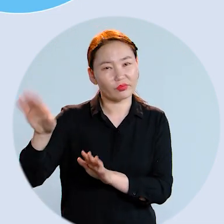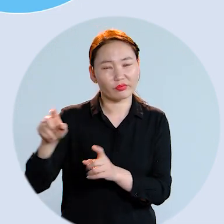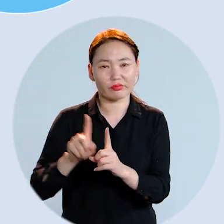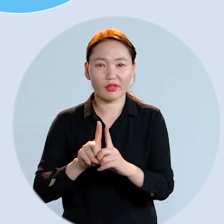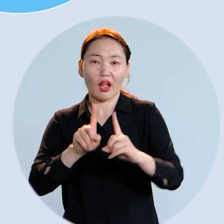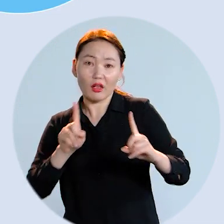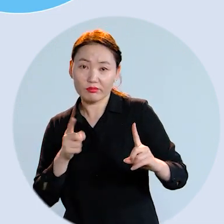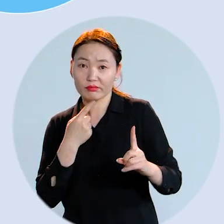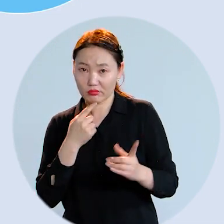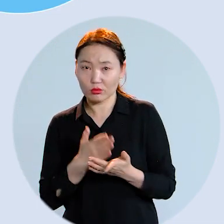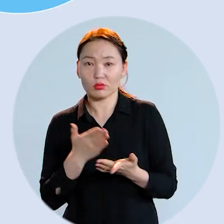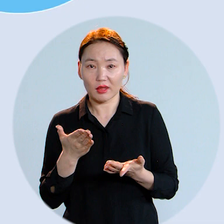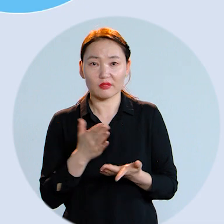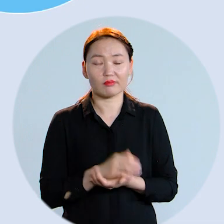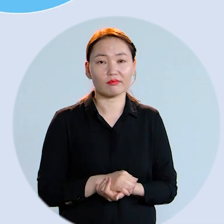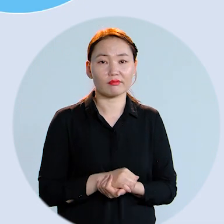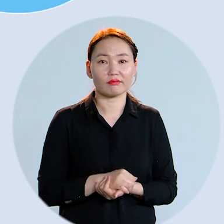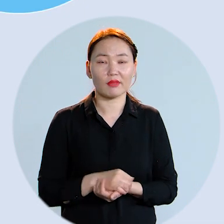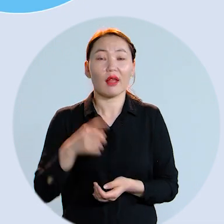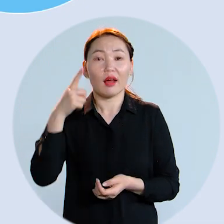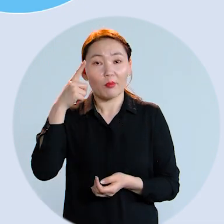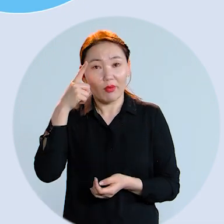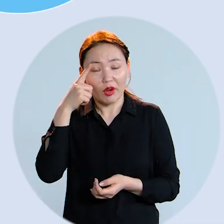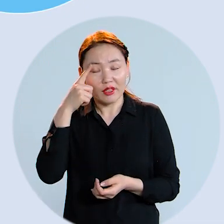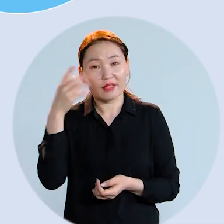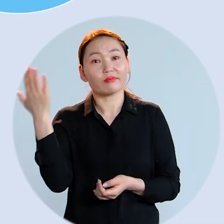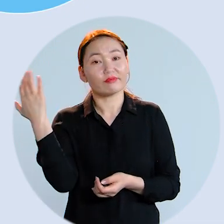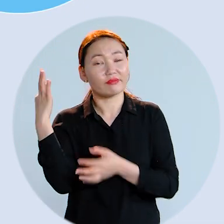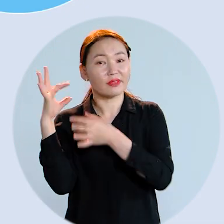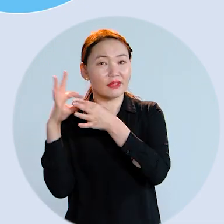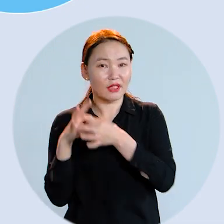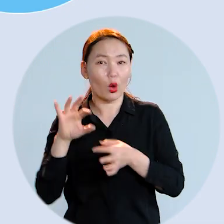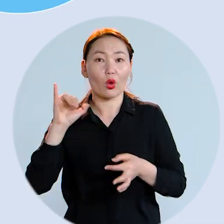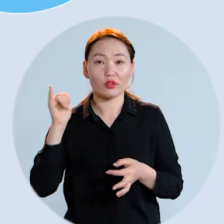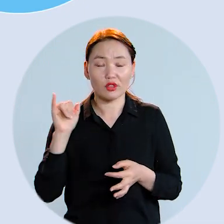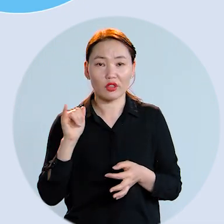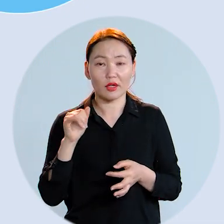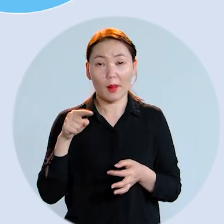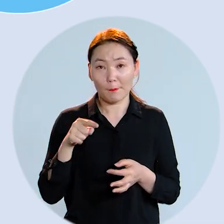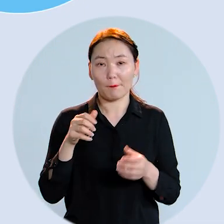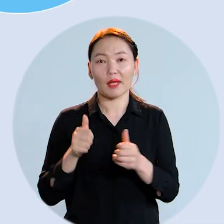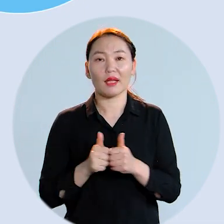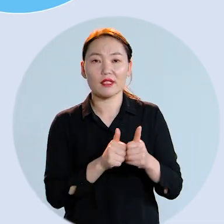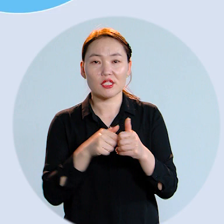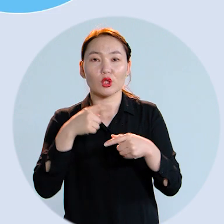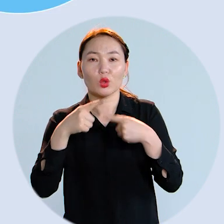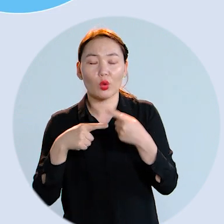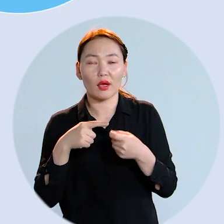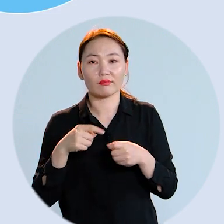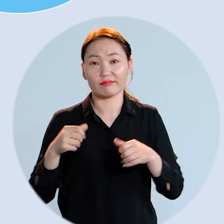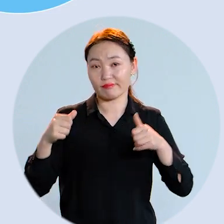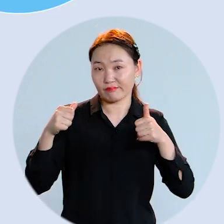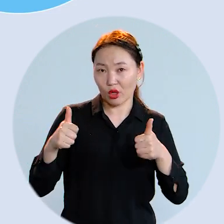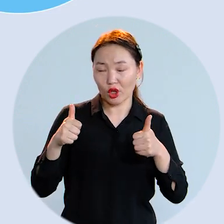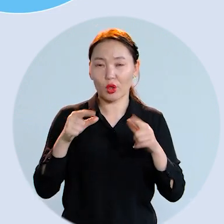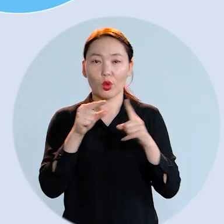За ер нь бол манай Монголын одоо эртний уран зохиолууд, сургаалуудд бол найзын тухай маш одоо гүн гүнзгий утгатай